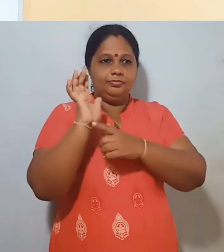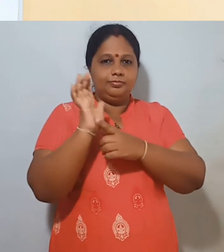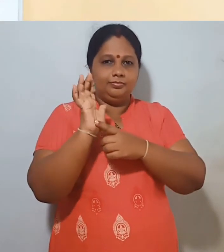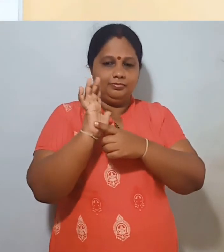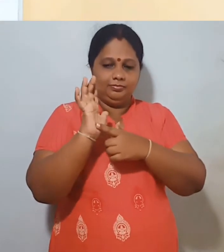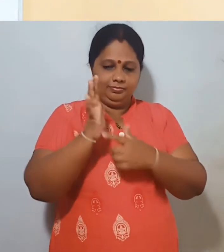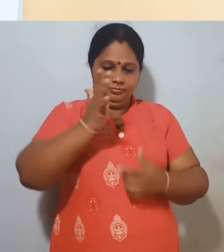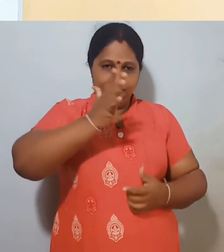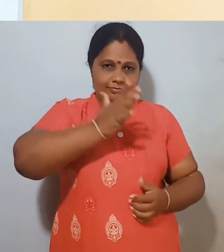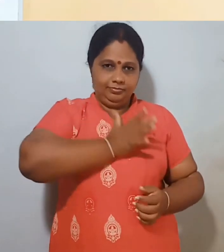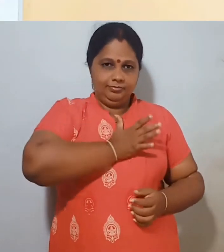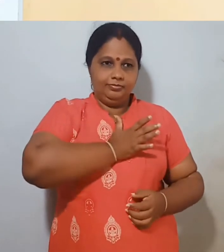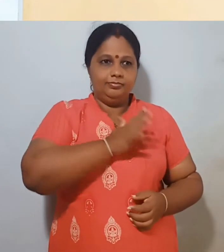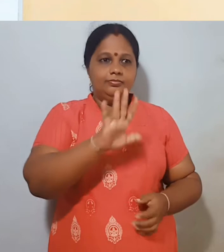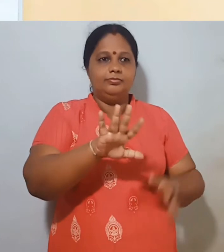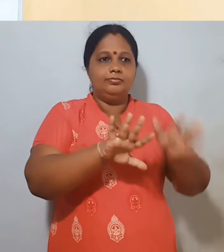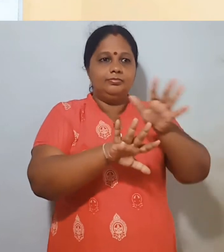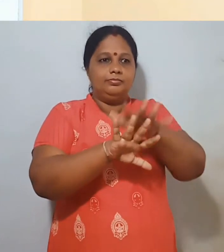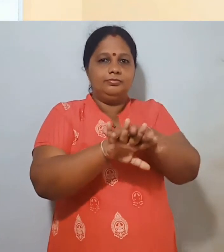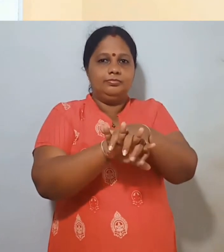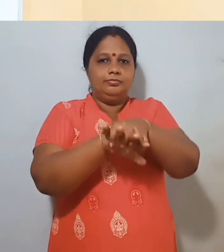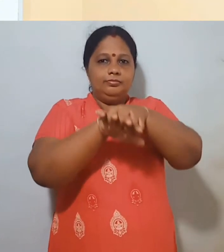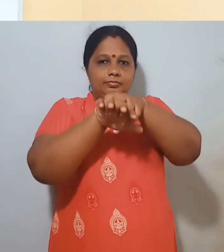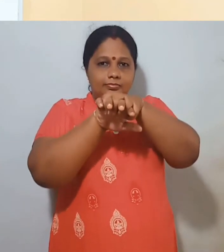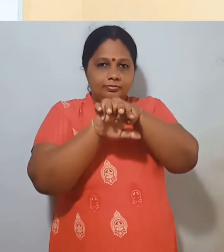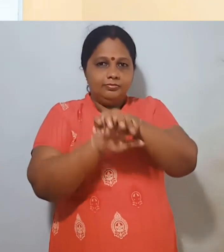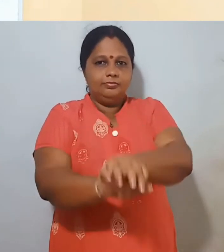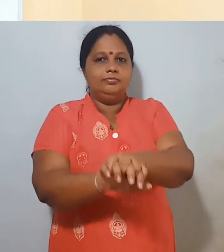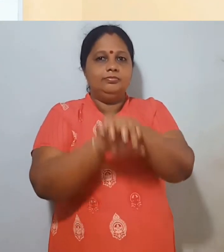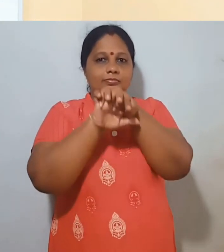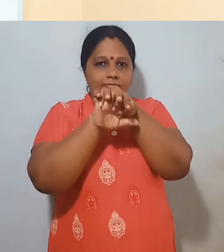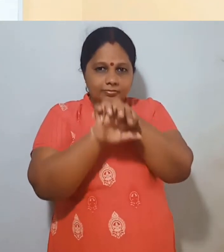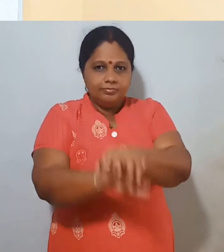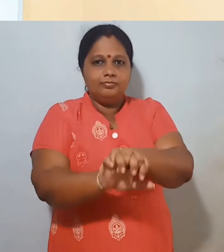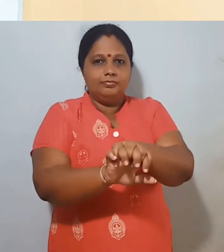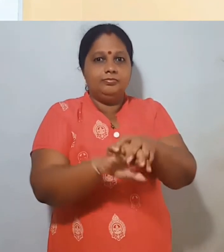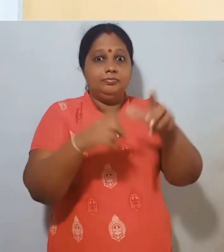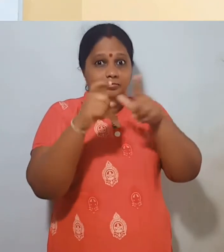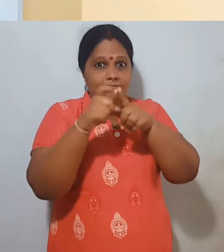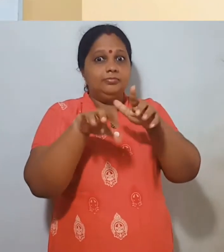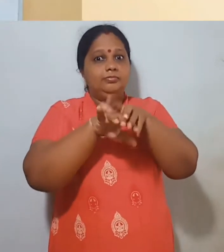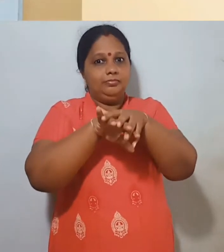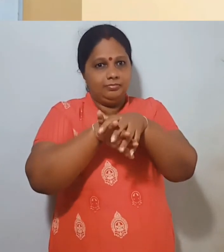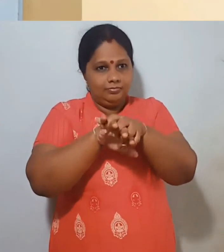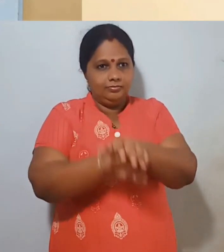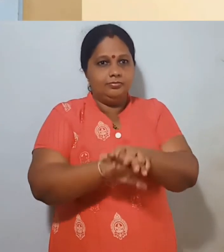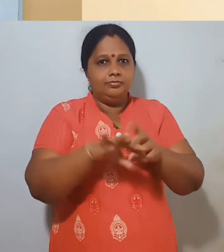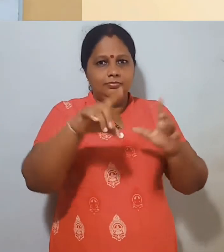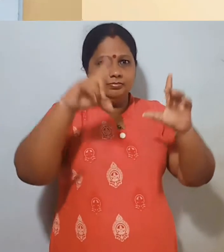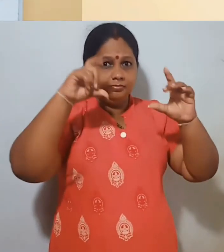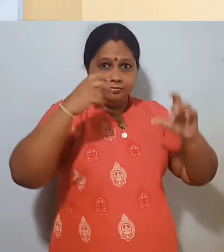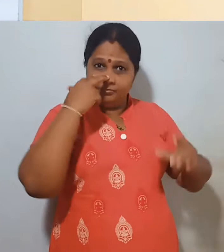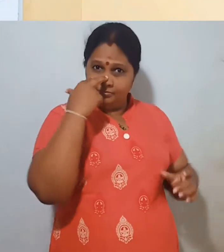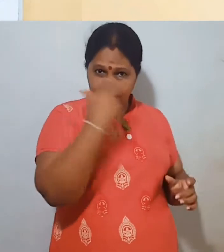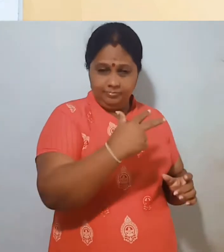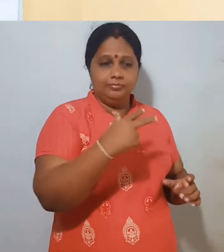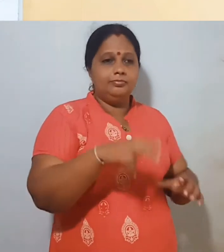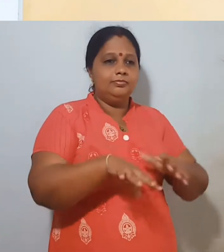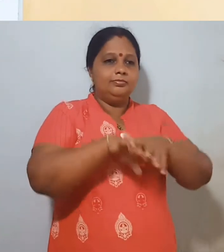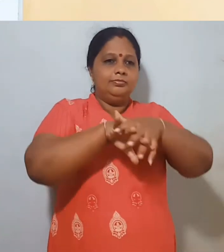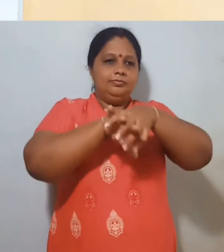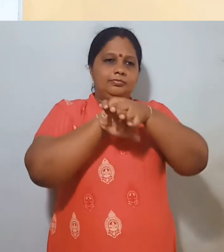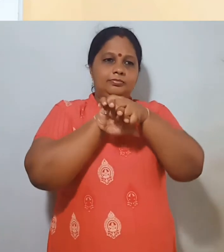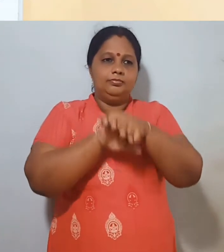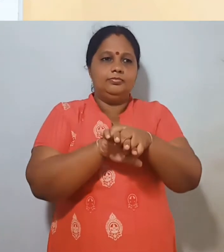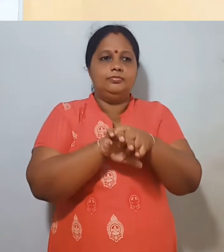அடிப்பாத்தை வச்சு அதுக்கு மேல இந்த கையையும் வச்சு அப்படி அமர்த்துங்க. ரைட்? இந்த படத்தில் இருக்கிறத பாருங்க. இந்த பொசிஷன்ல